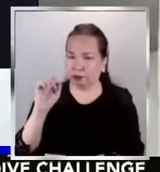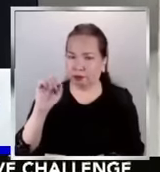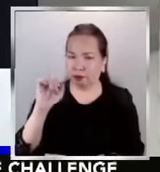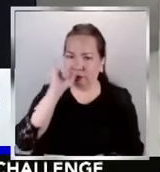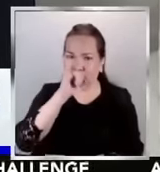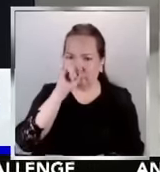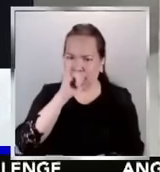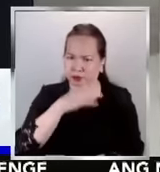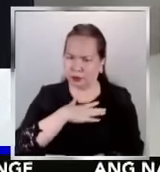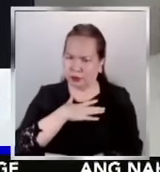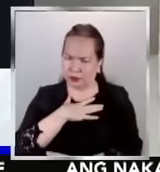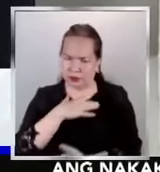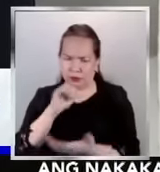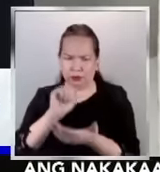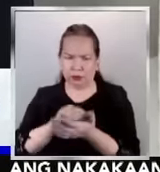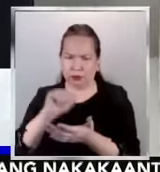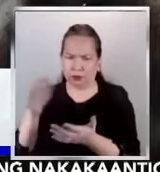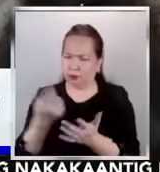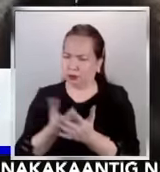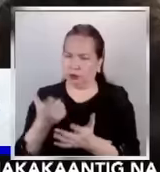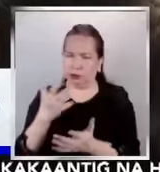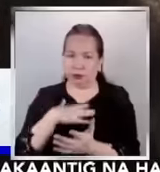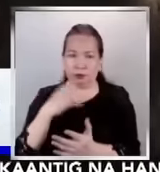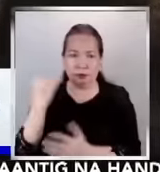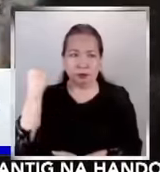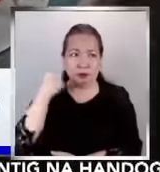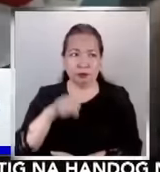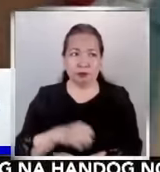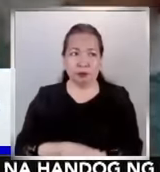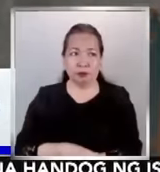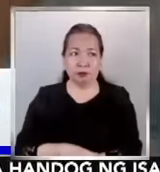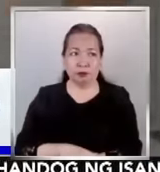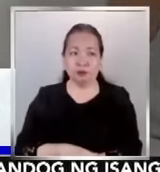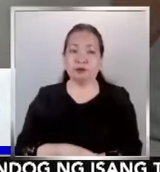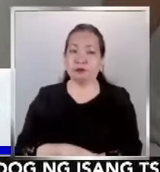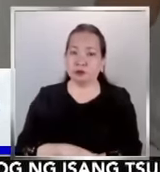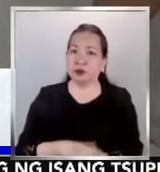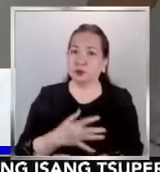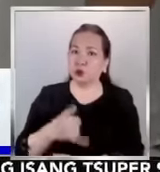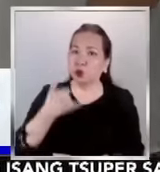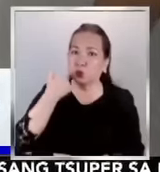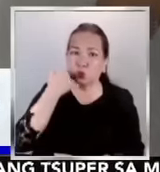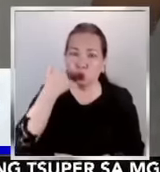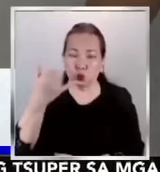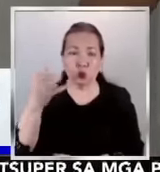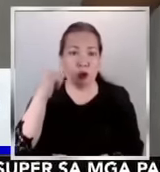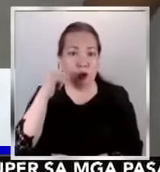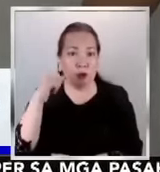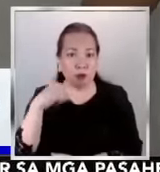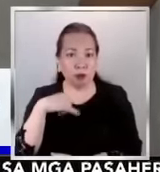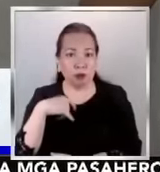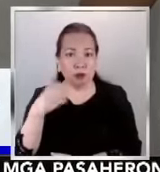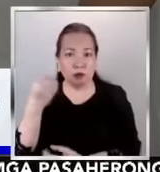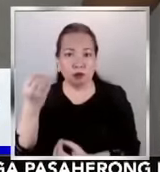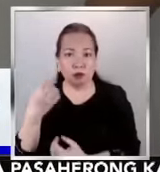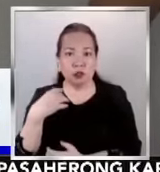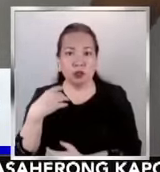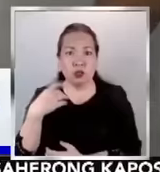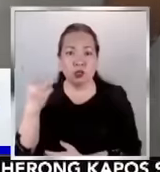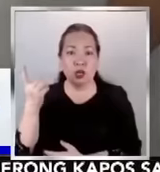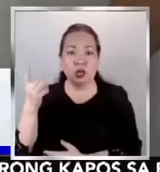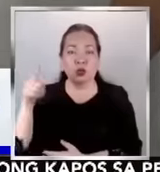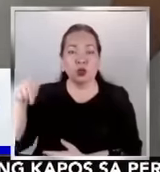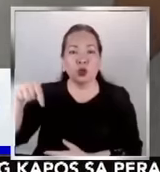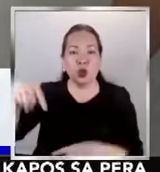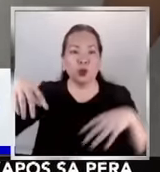ang record ng violation pero tinawagan na po namin sila kahapon ang sabi saakin na brown out po daw sa kanila so hindi